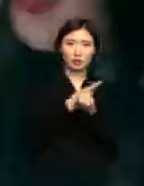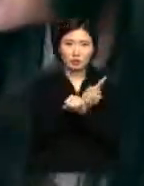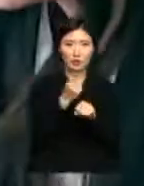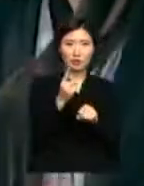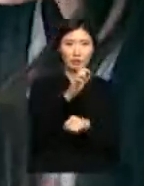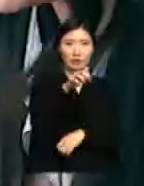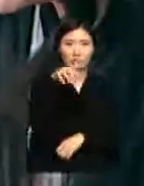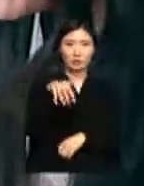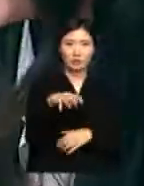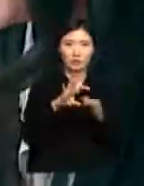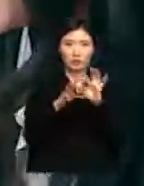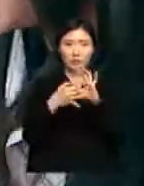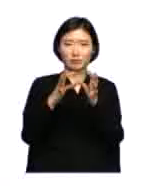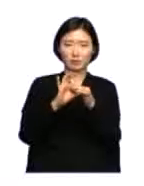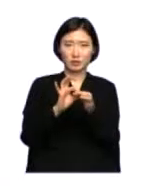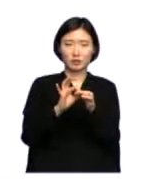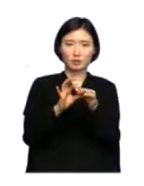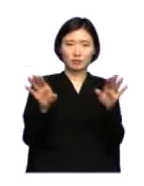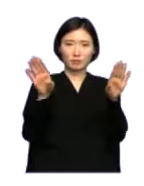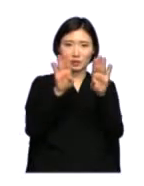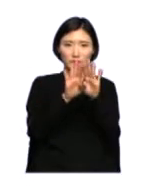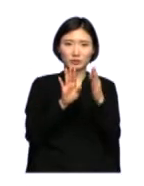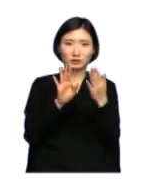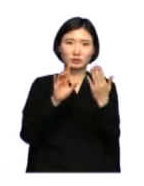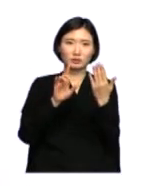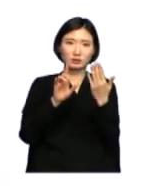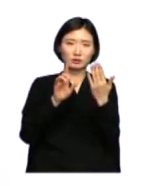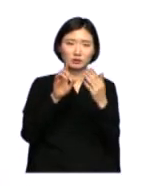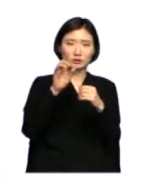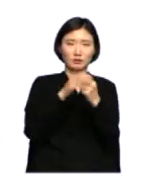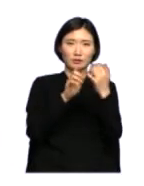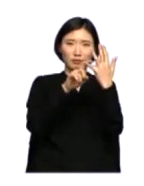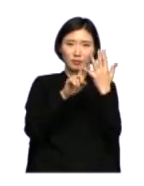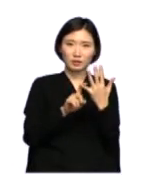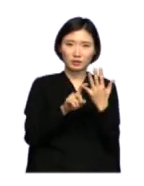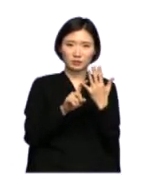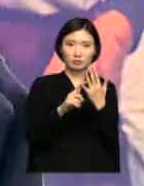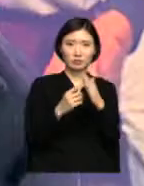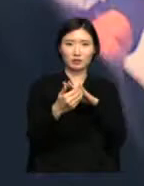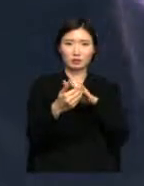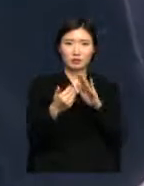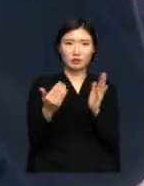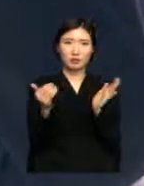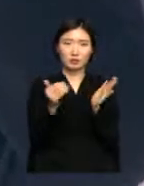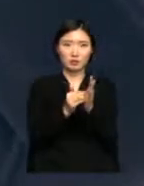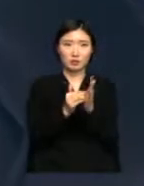평창 동계 올림픽 폐막 다음 날인 오는 26일까지 상시 운영합니다.